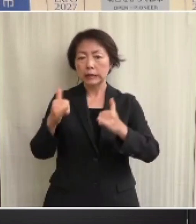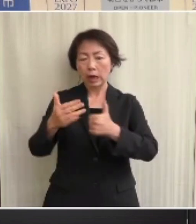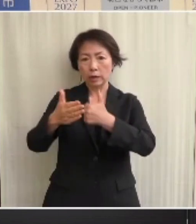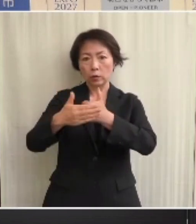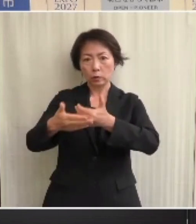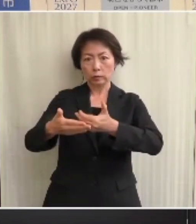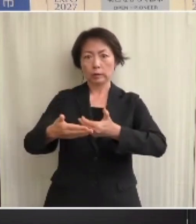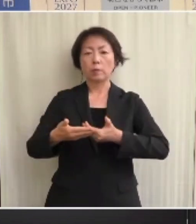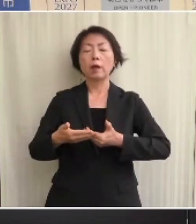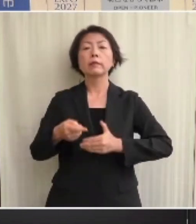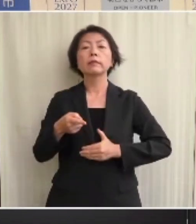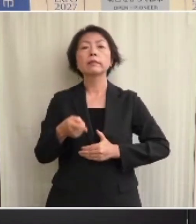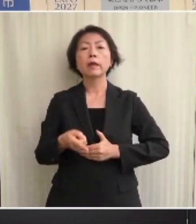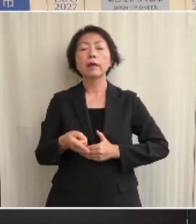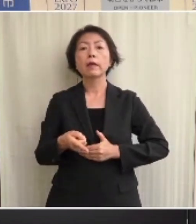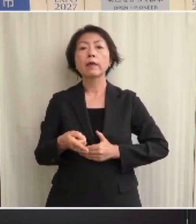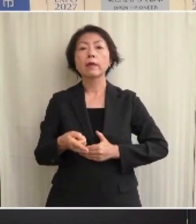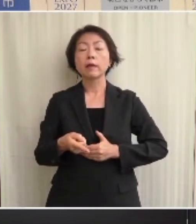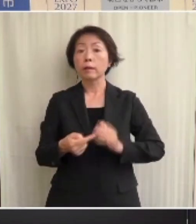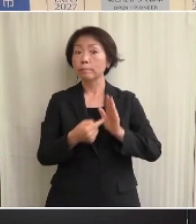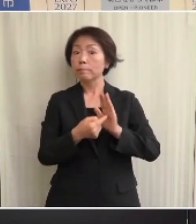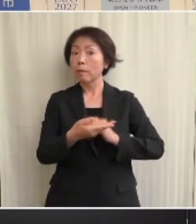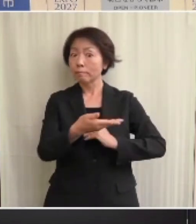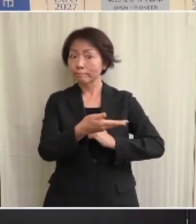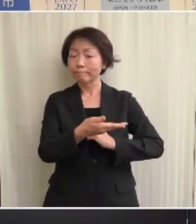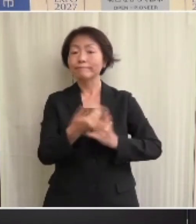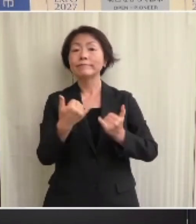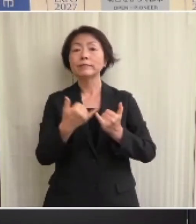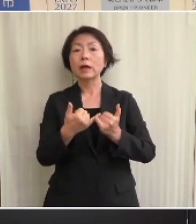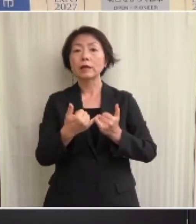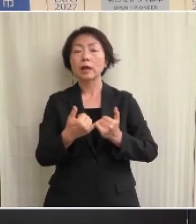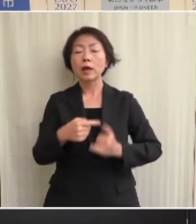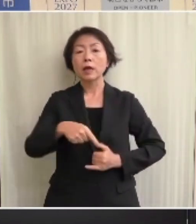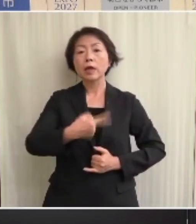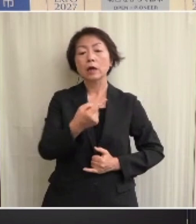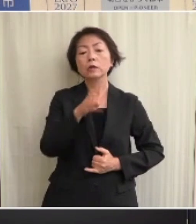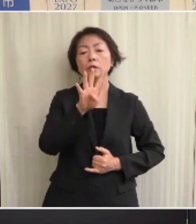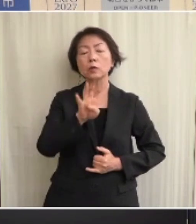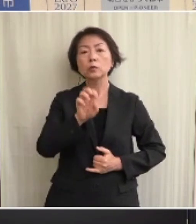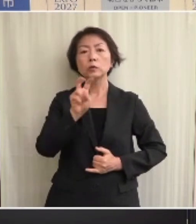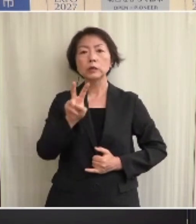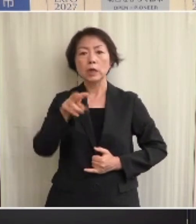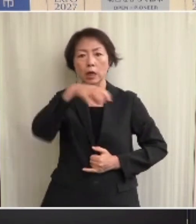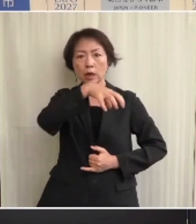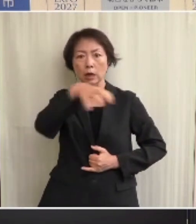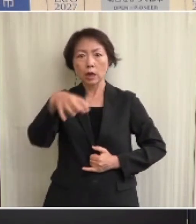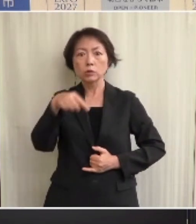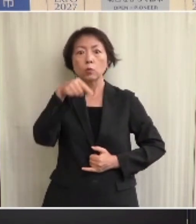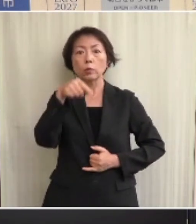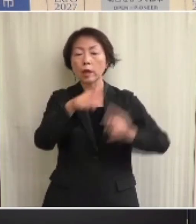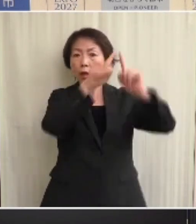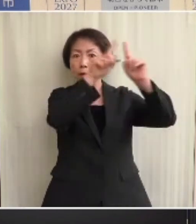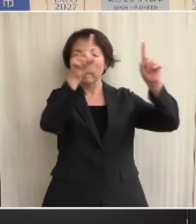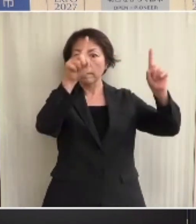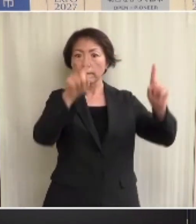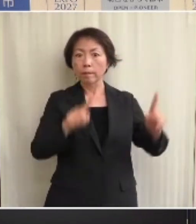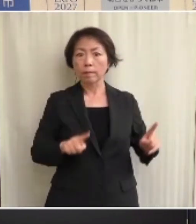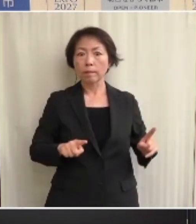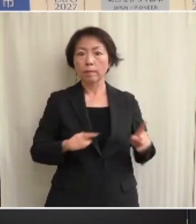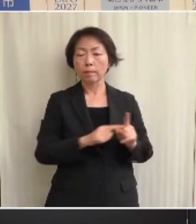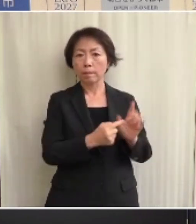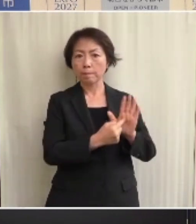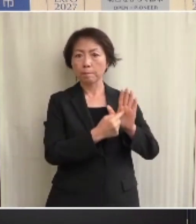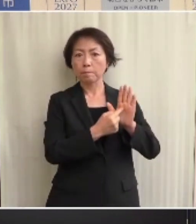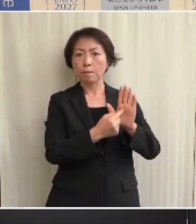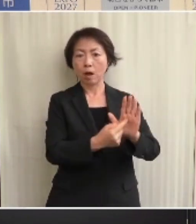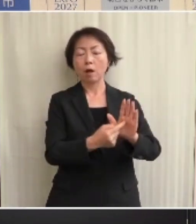ただいて、こちらにお示しをしている計142箇所で、設置を